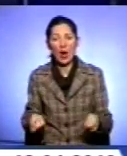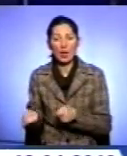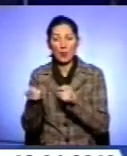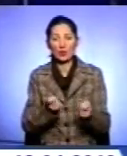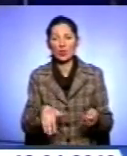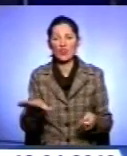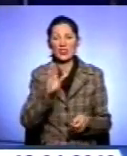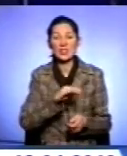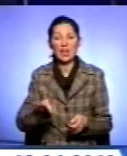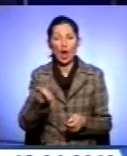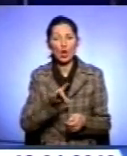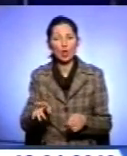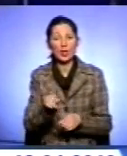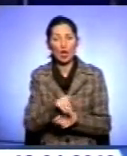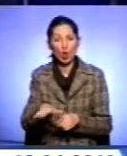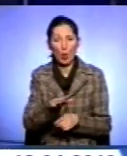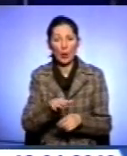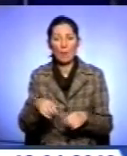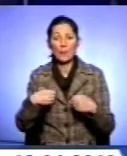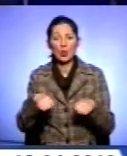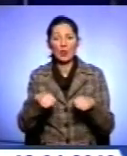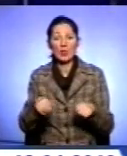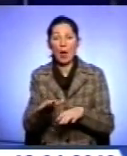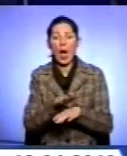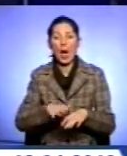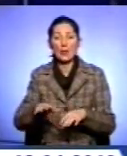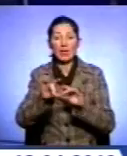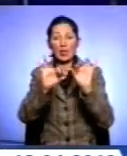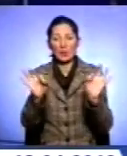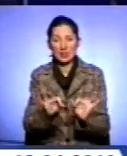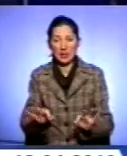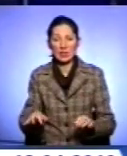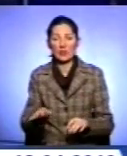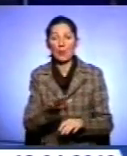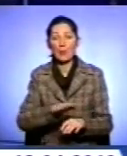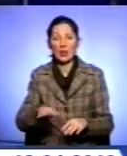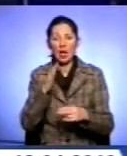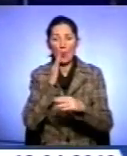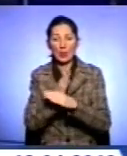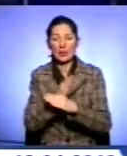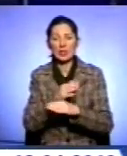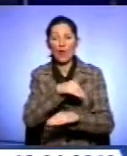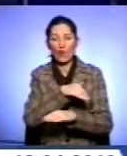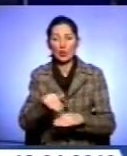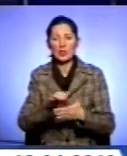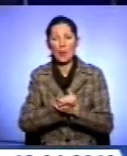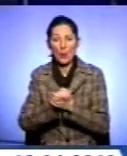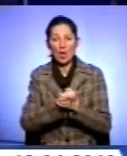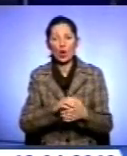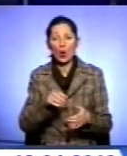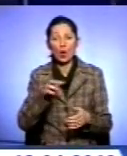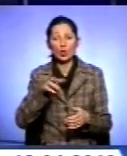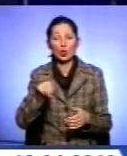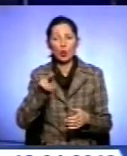Тернопільщини. Торговиця проходитиме на Майдані мистецтв, майданчику на перехресті вулиць Миру та Дружби, по вулицях Лесі